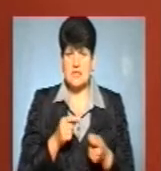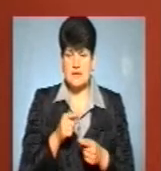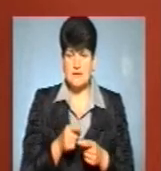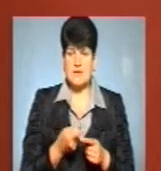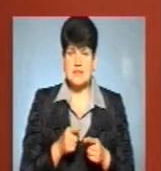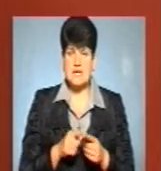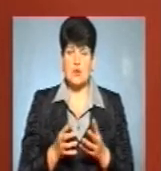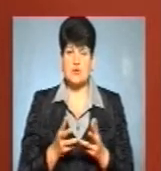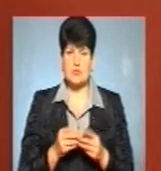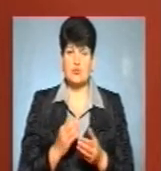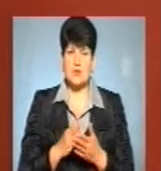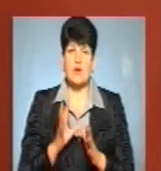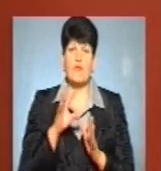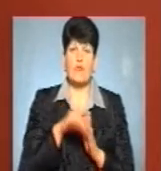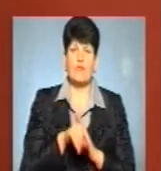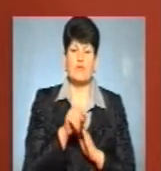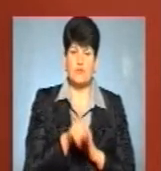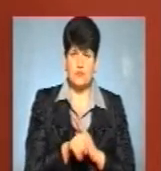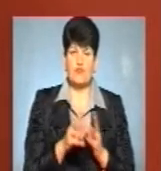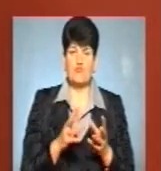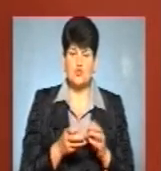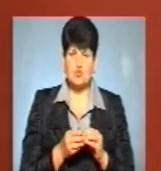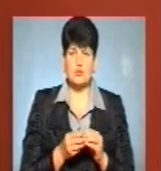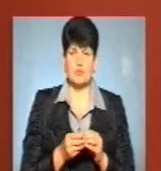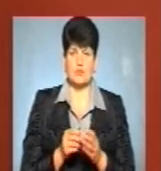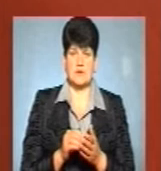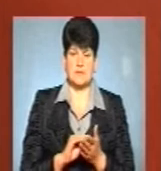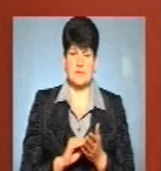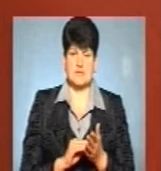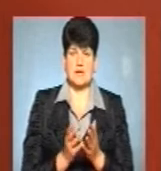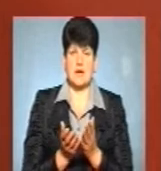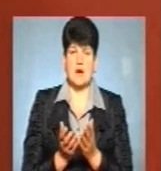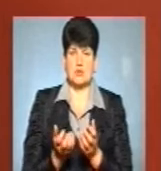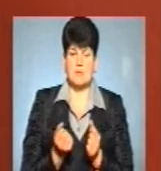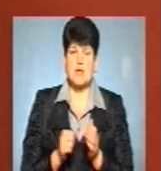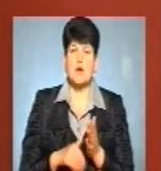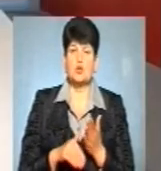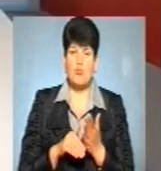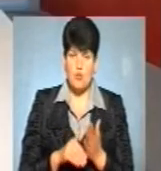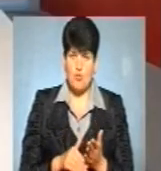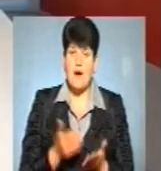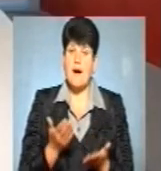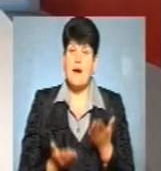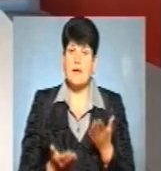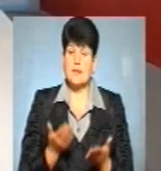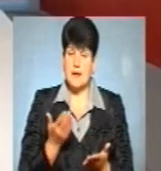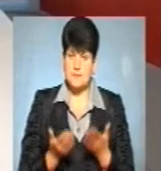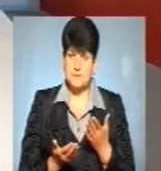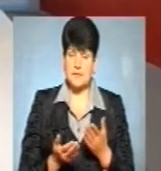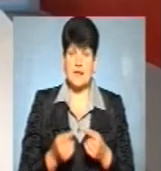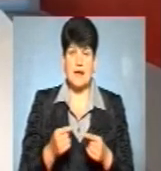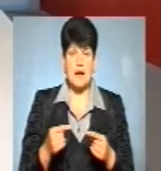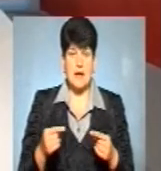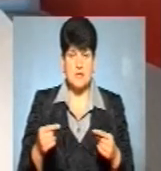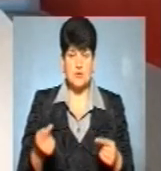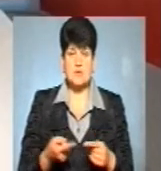цей розрахунок у ту суму, яку ми задекларували для отримання допомоги. Але решту, це